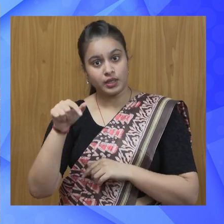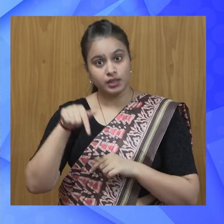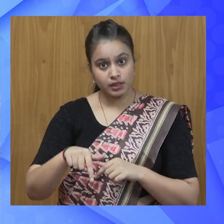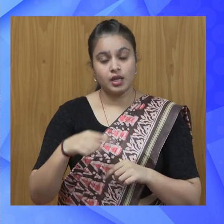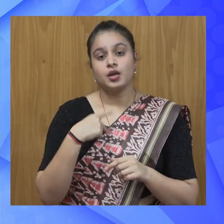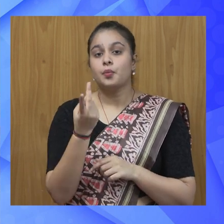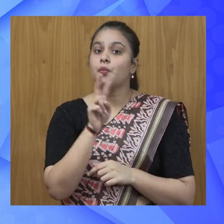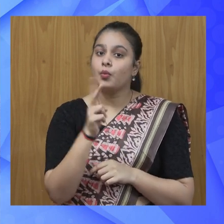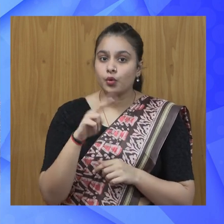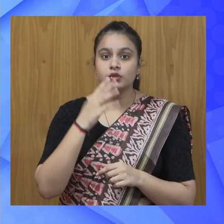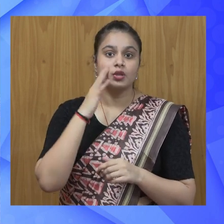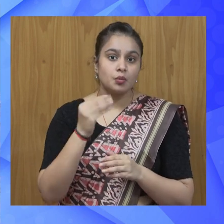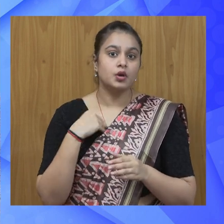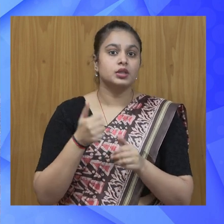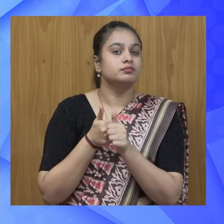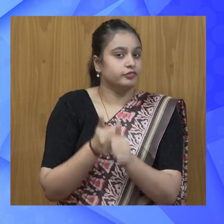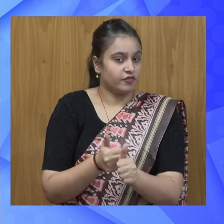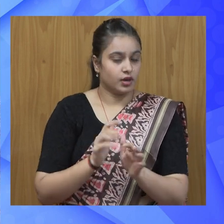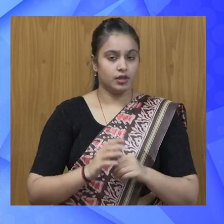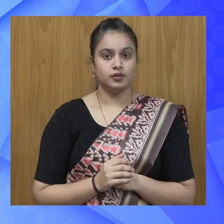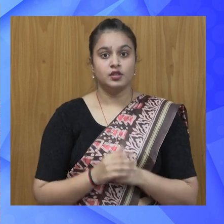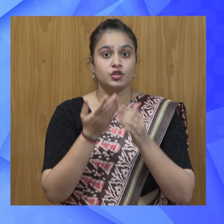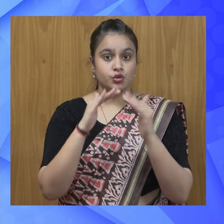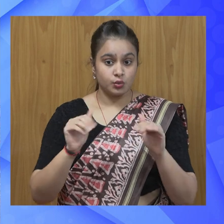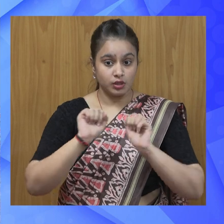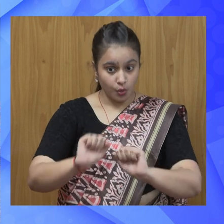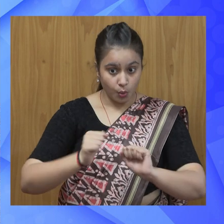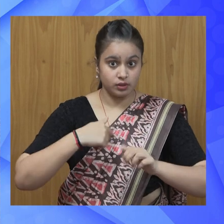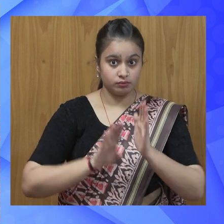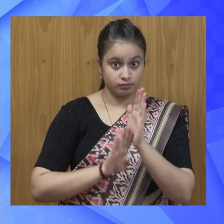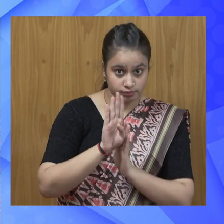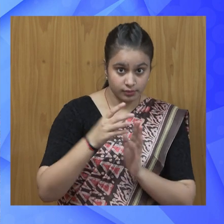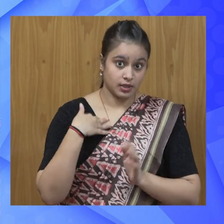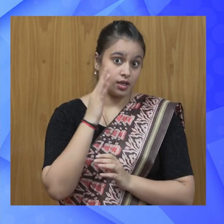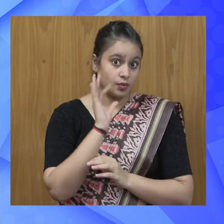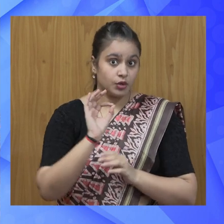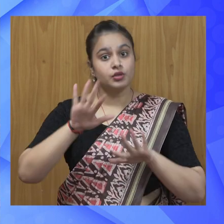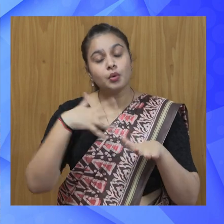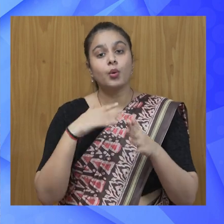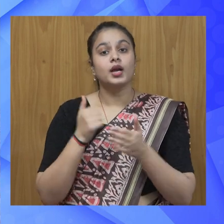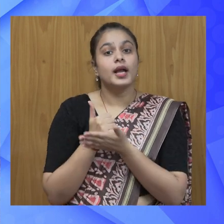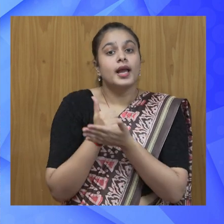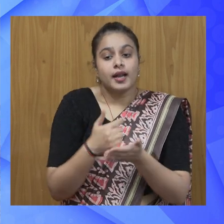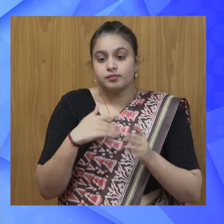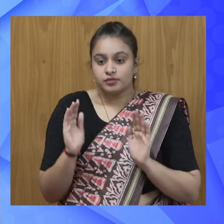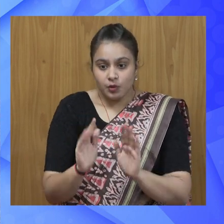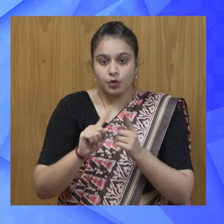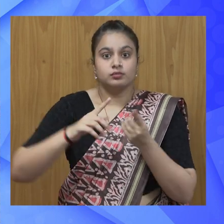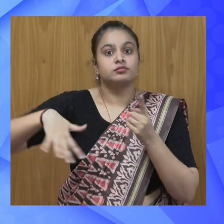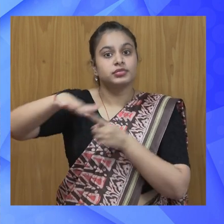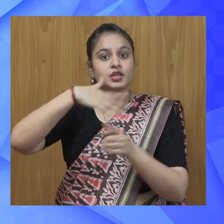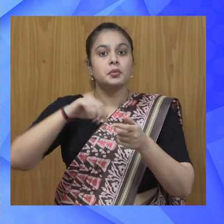भावनात्मक कल्याण के महत्व पे काफी जोर देती है जो बच्चे के विकास के लिए आवश्यक है और ऐसे सहायक वातावरण को बनाने की बात करती